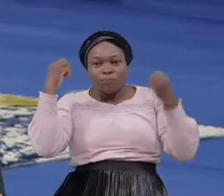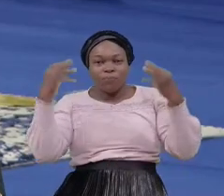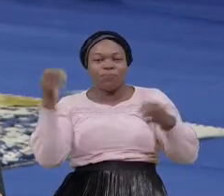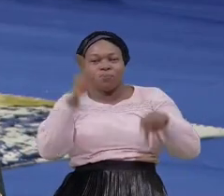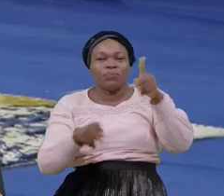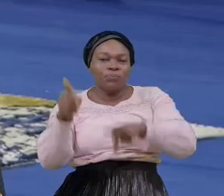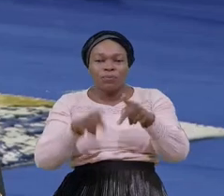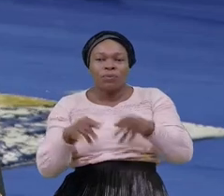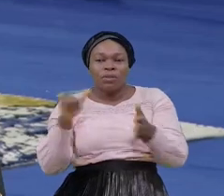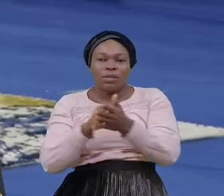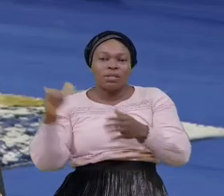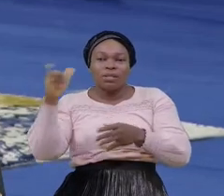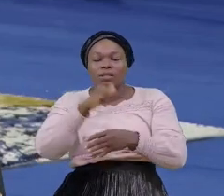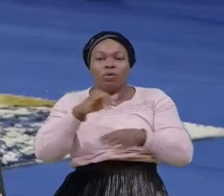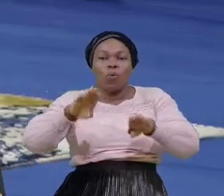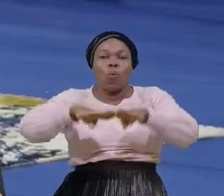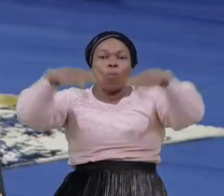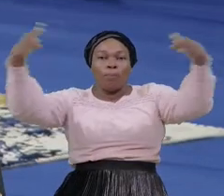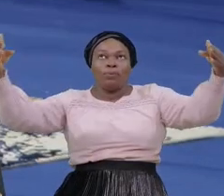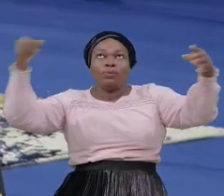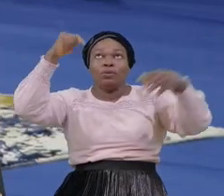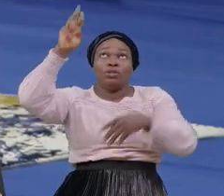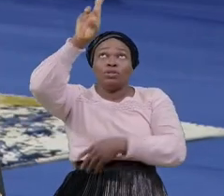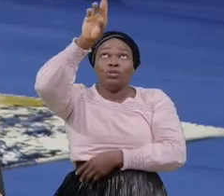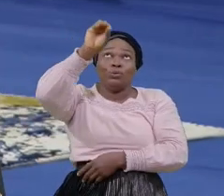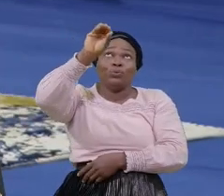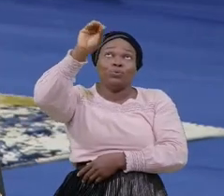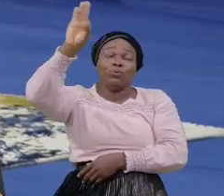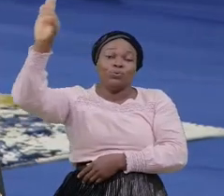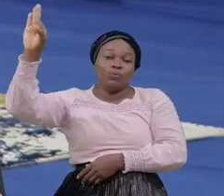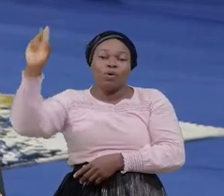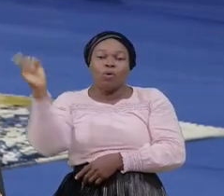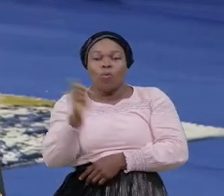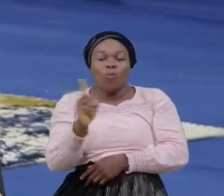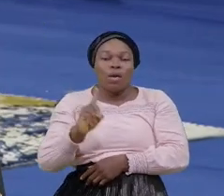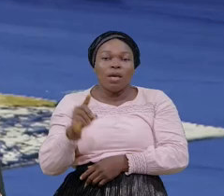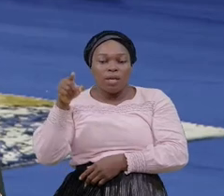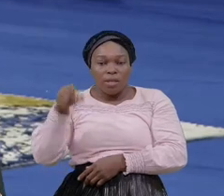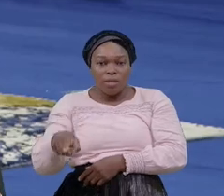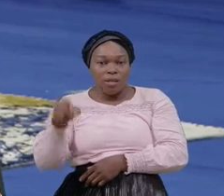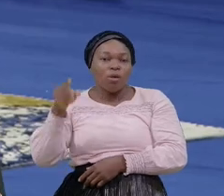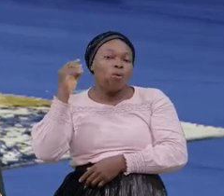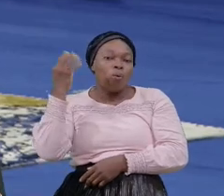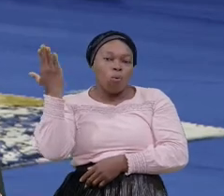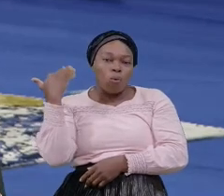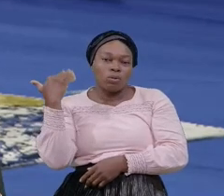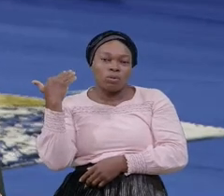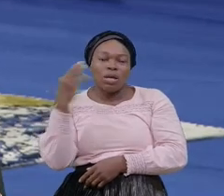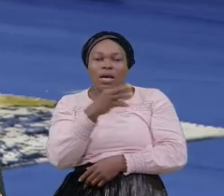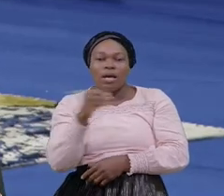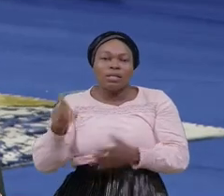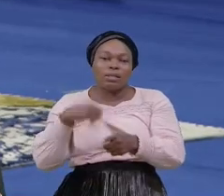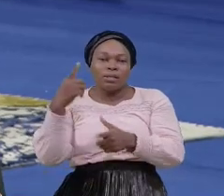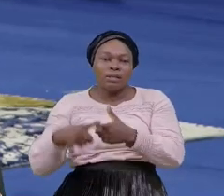à cause de la multitude, ils découvrirent le toit de la maison où il était. Mais maintenant, vous comprenez.